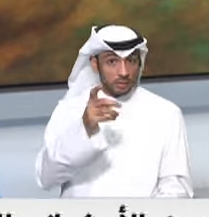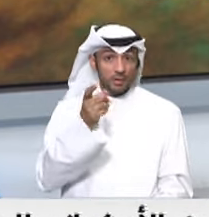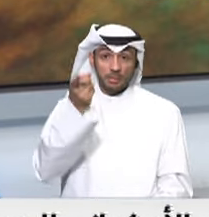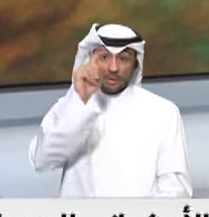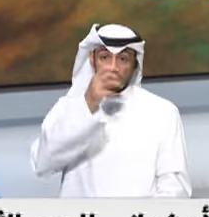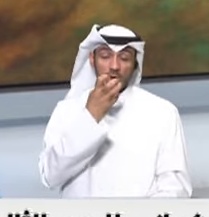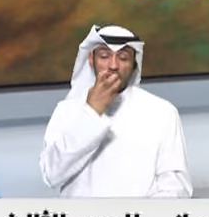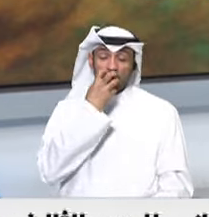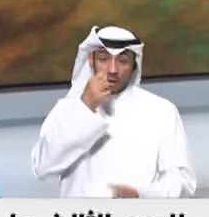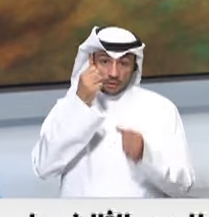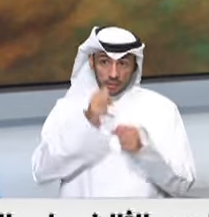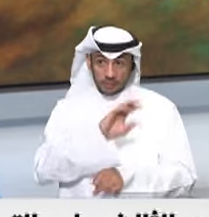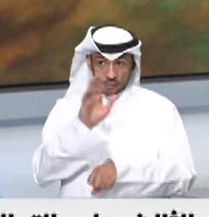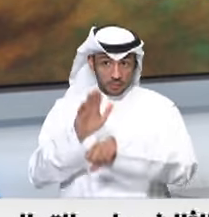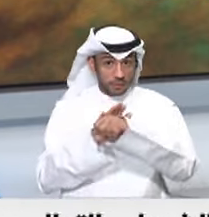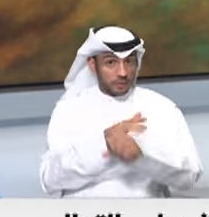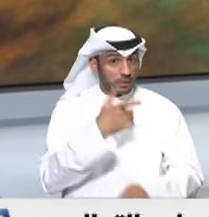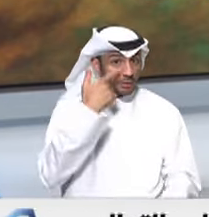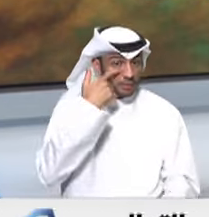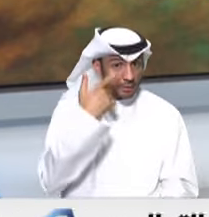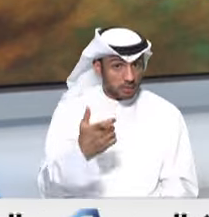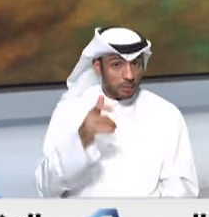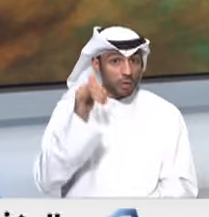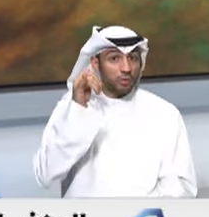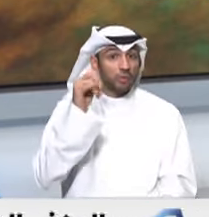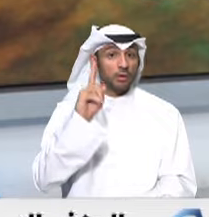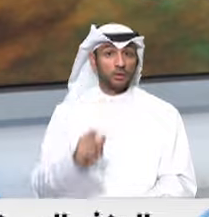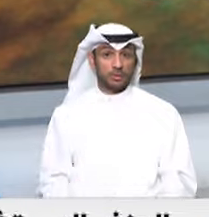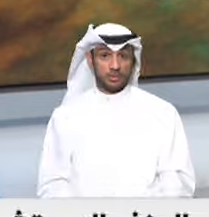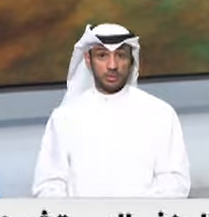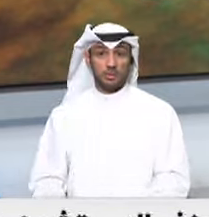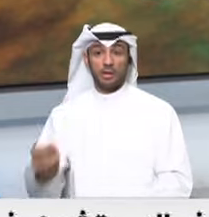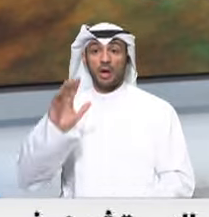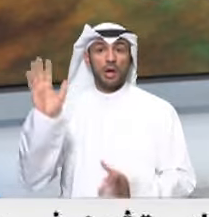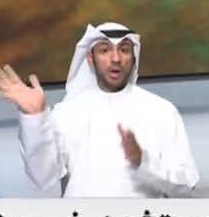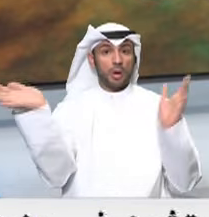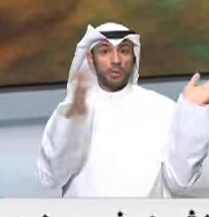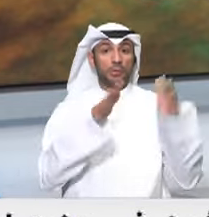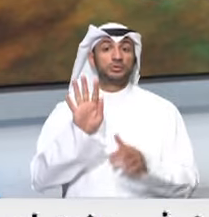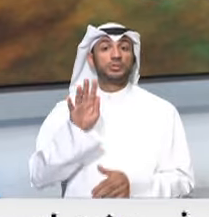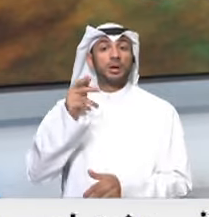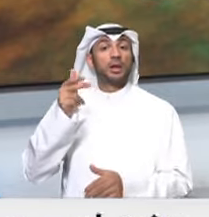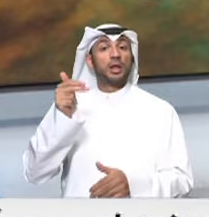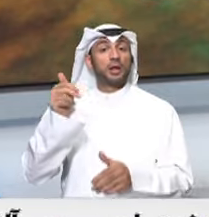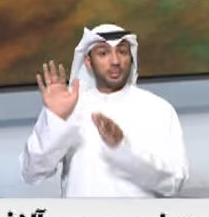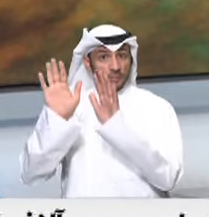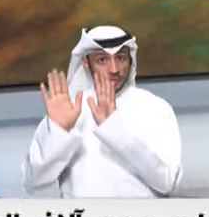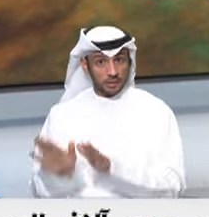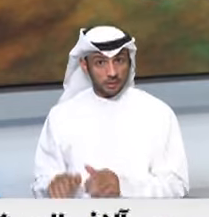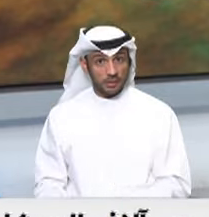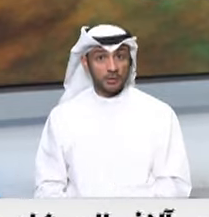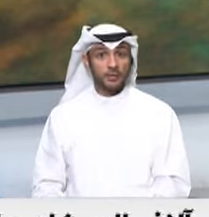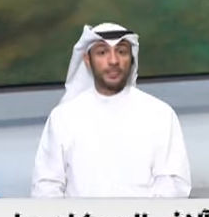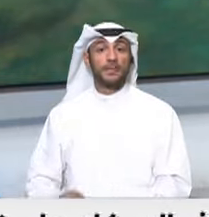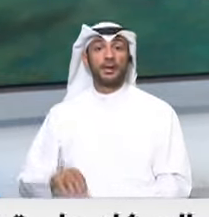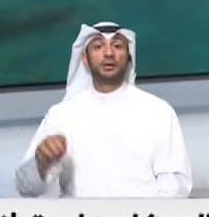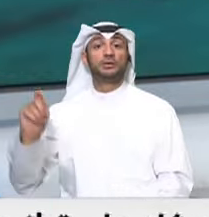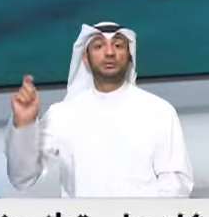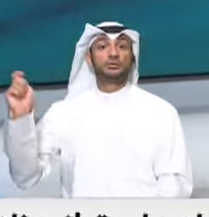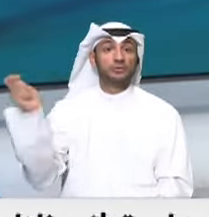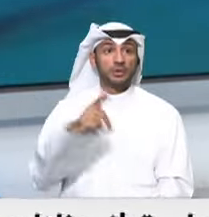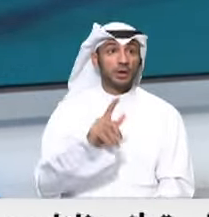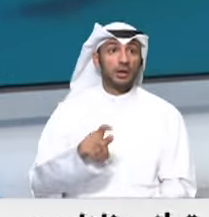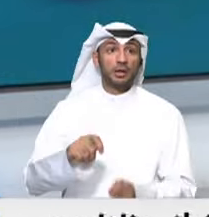الغد تجنبوا اشعه الشمس المباشره خلال فتره الظهيره الهواء راح يستمر ويانا الشمالي غربي خفيف الى معتدل السرعه ايضا خلال المساء من